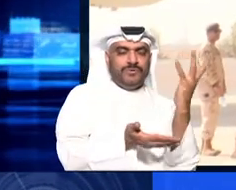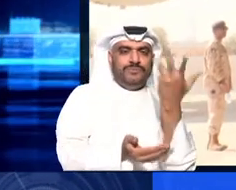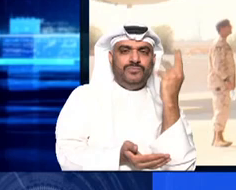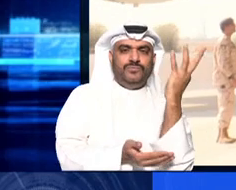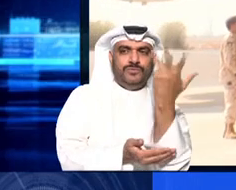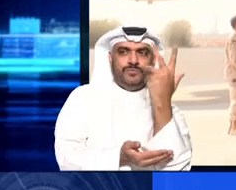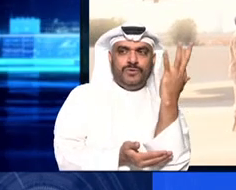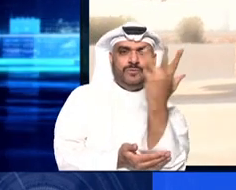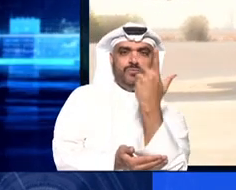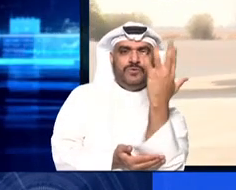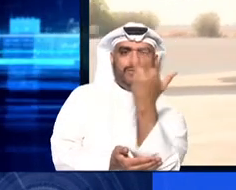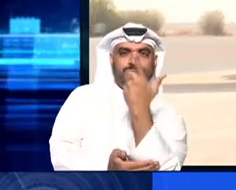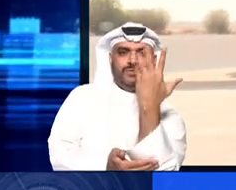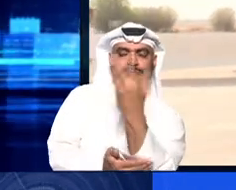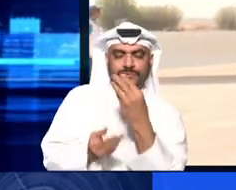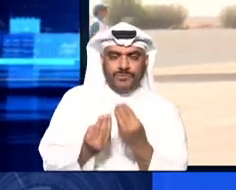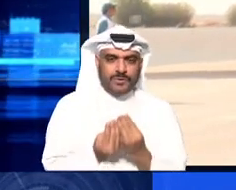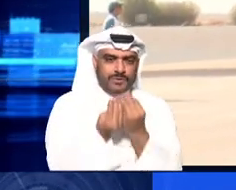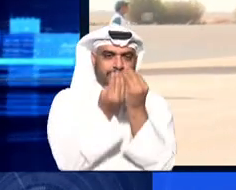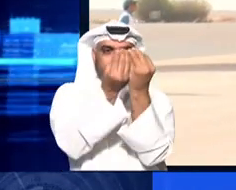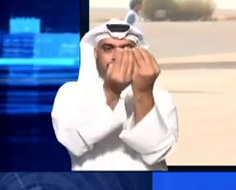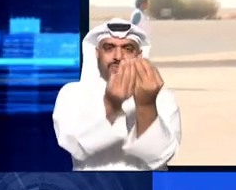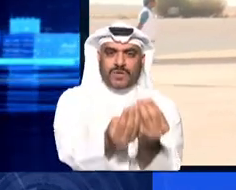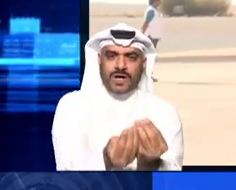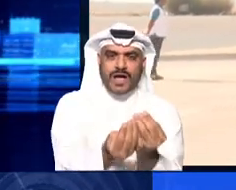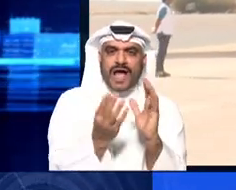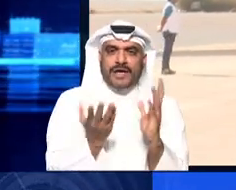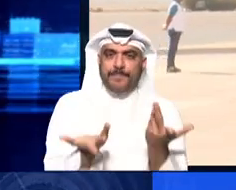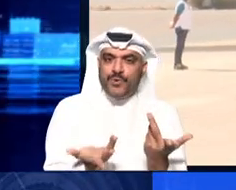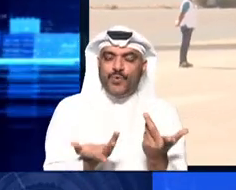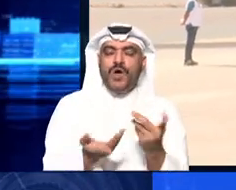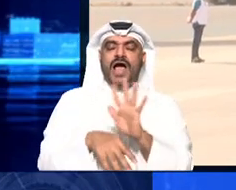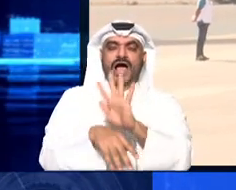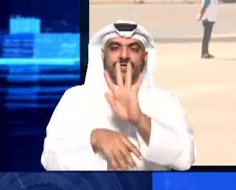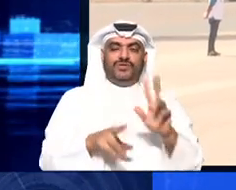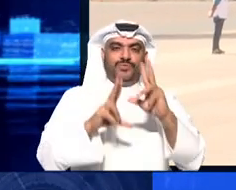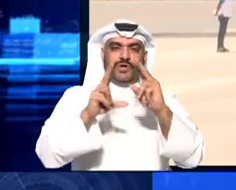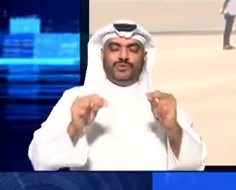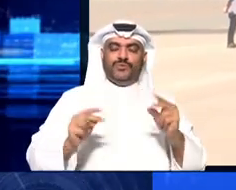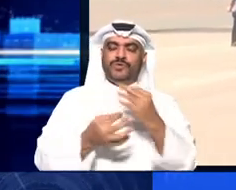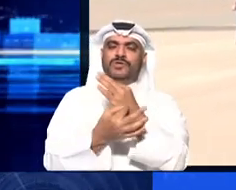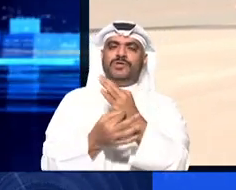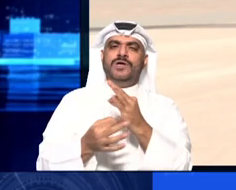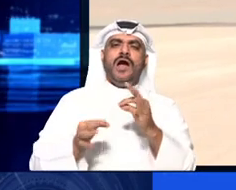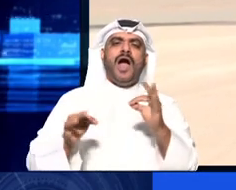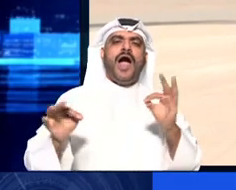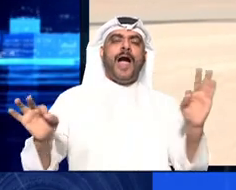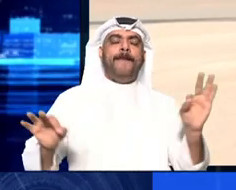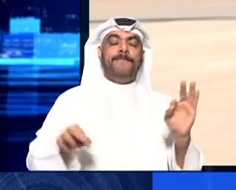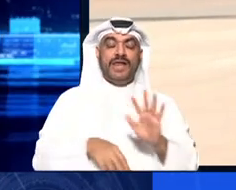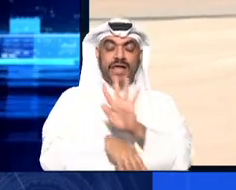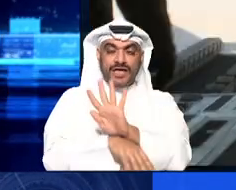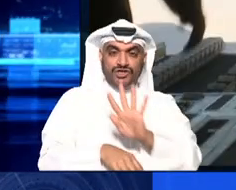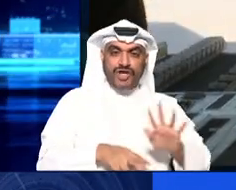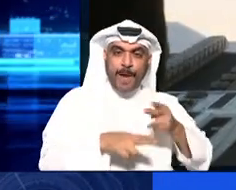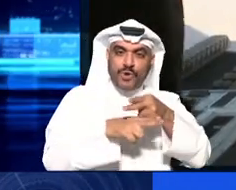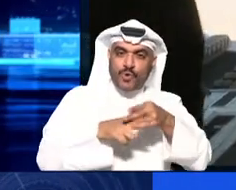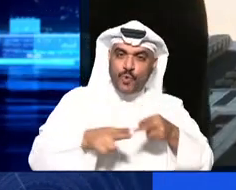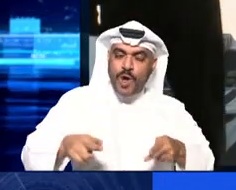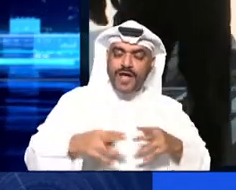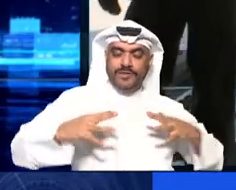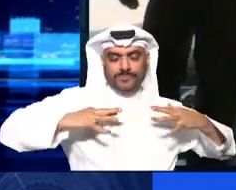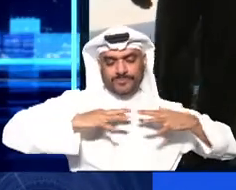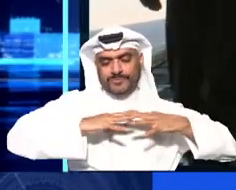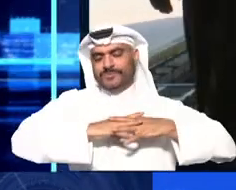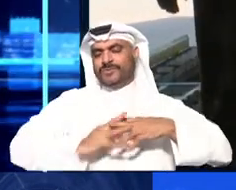من قبل الهلال الأحمر الكويتي، ليعبر بذلك شعب الكويت عن أواصر